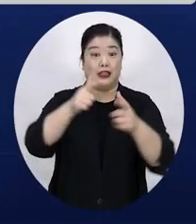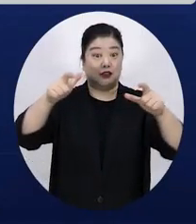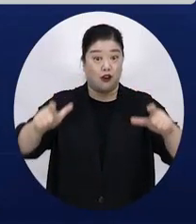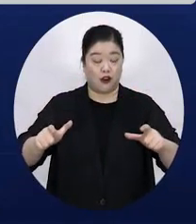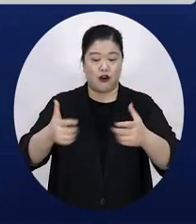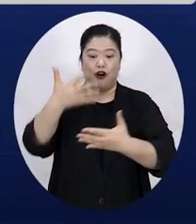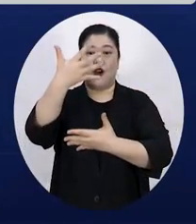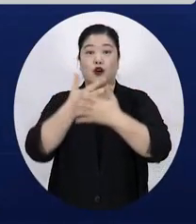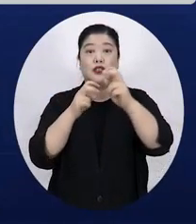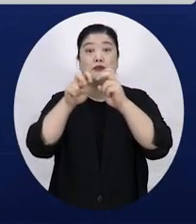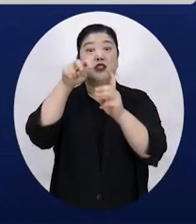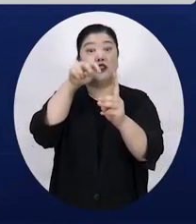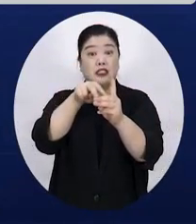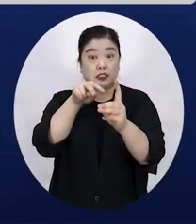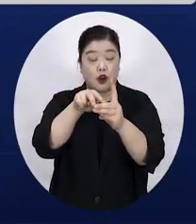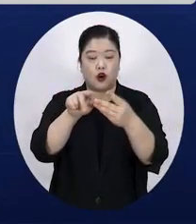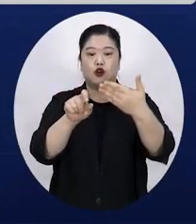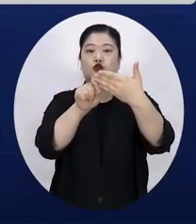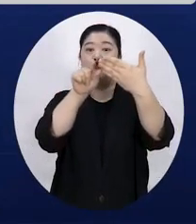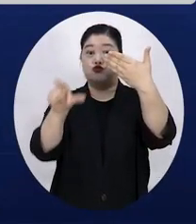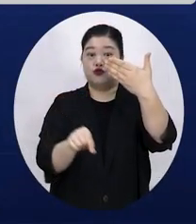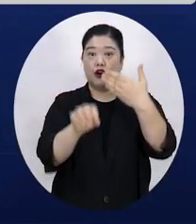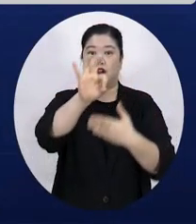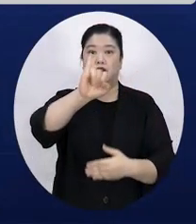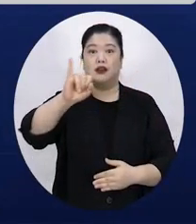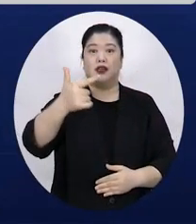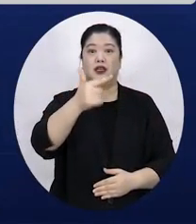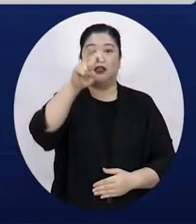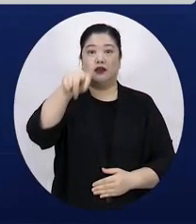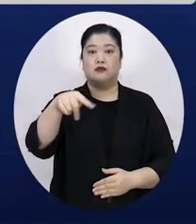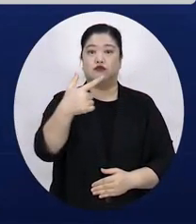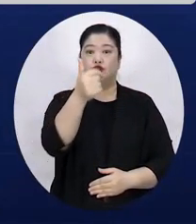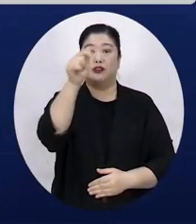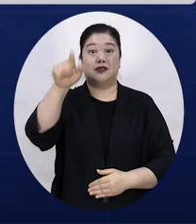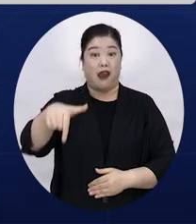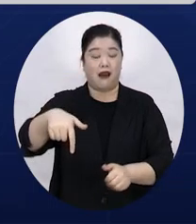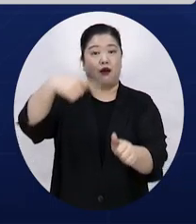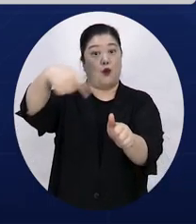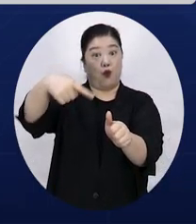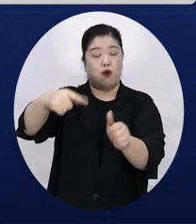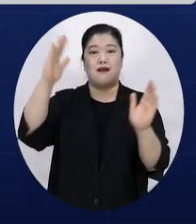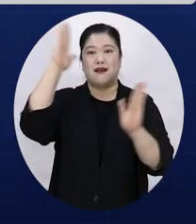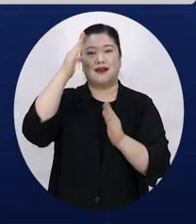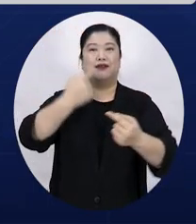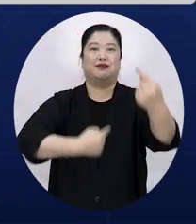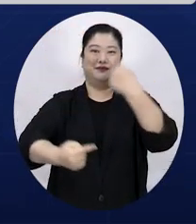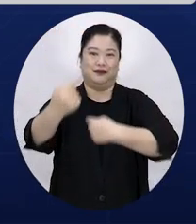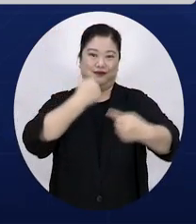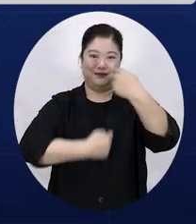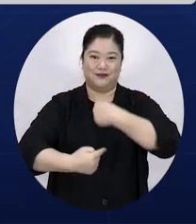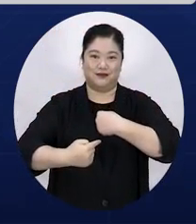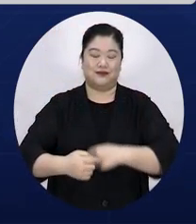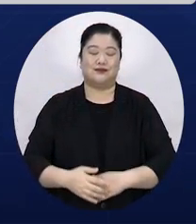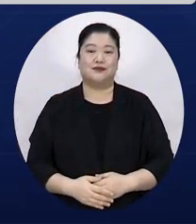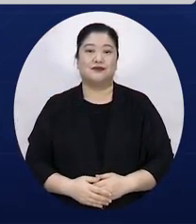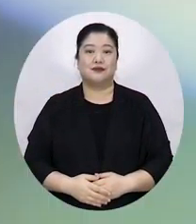강서구 영상미디어 센터 에서 9월 영화임 문화 강좌를 개설하고 수강생을 선착순 모집합니다